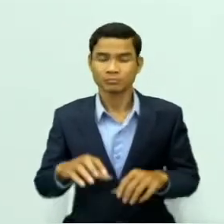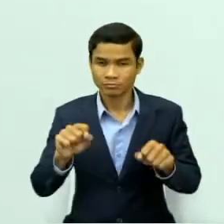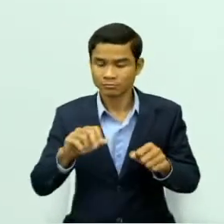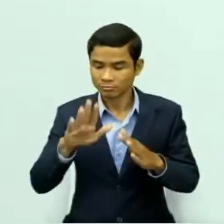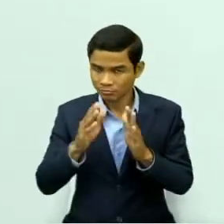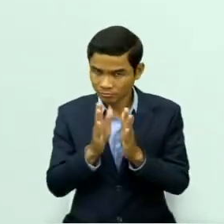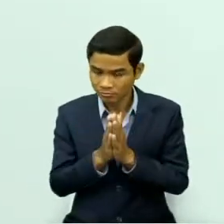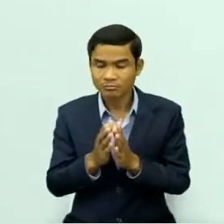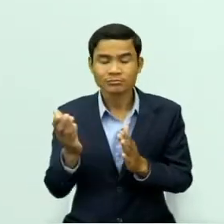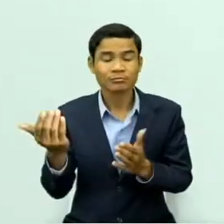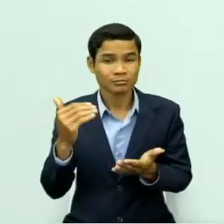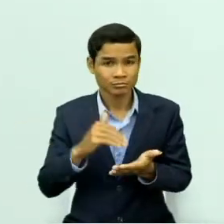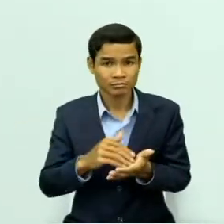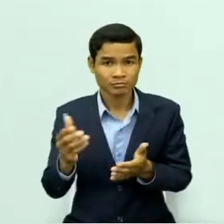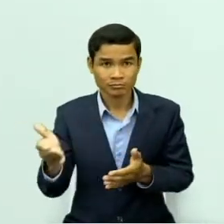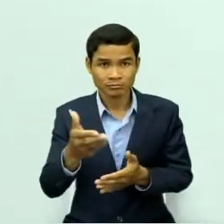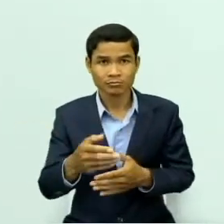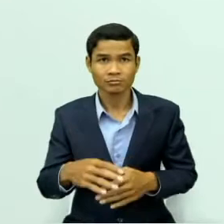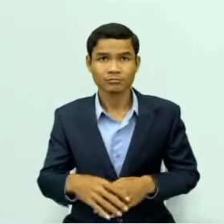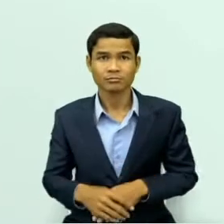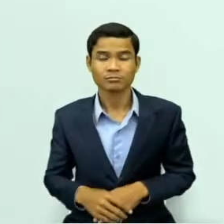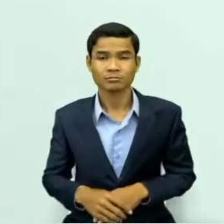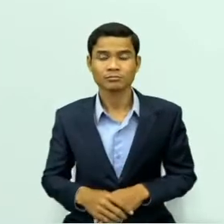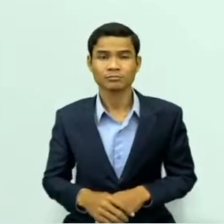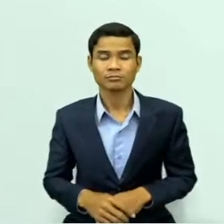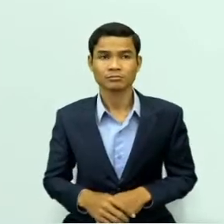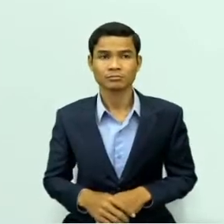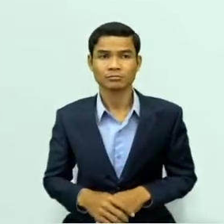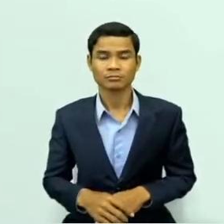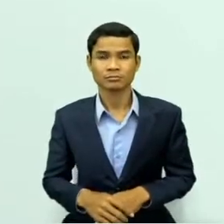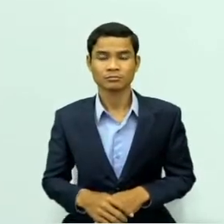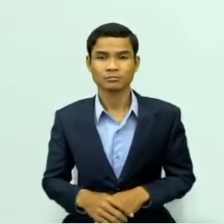Chà, ạc con mà đang tiết.